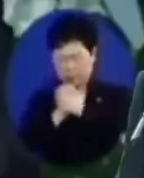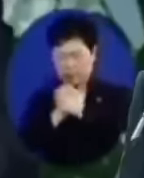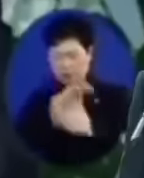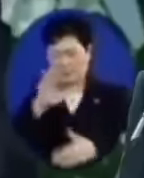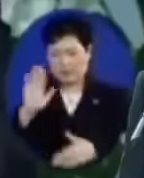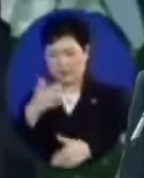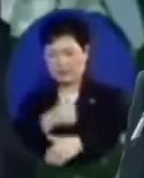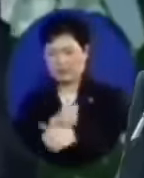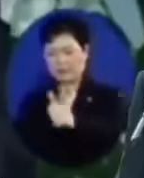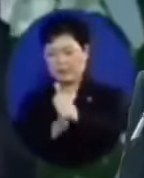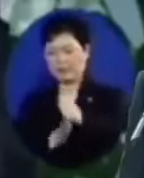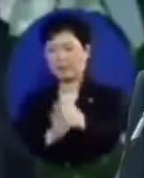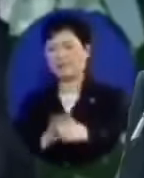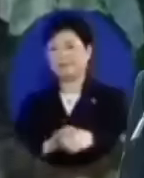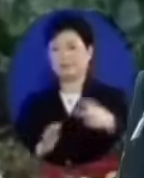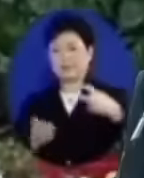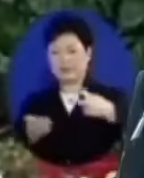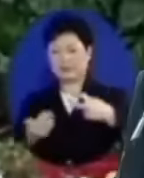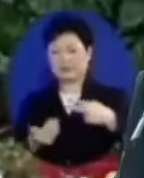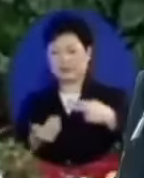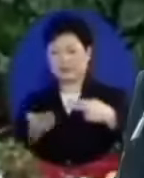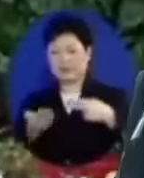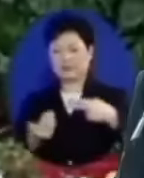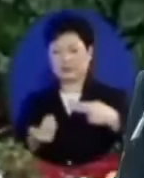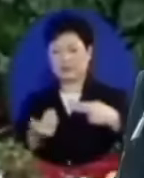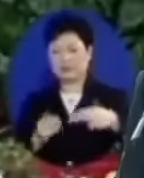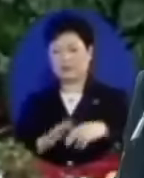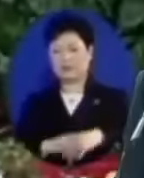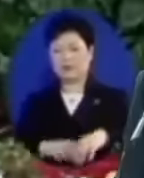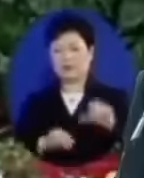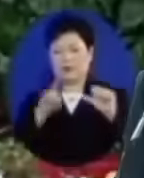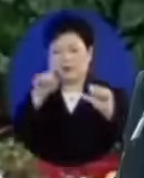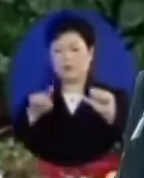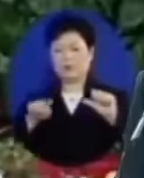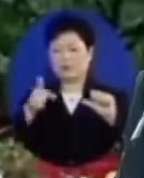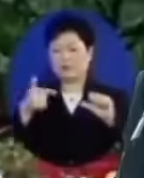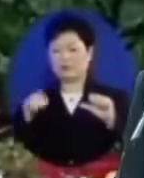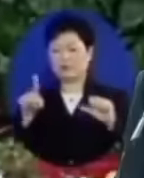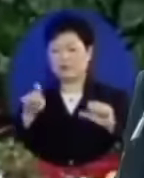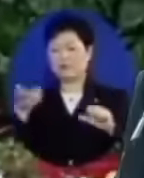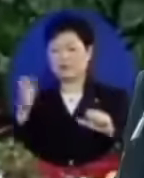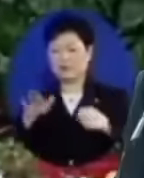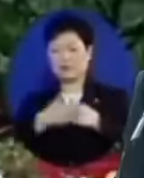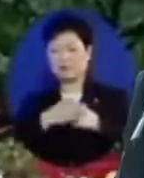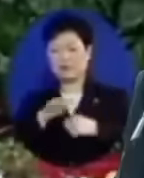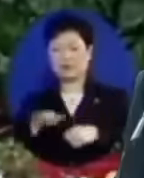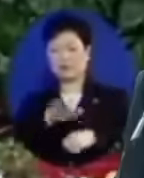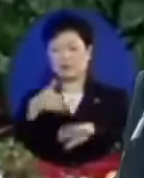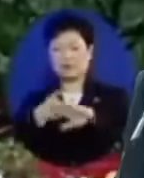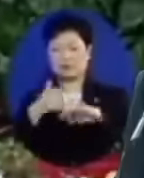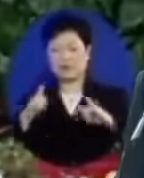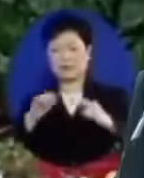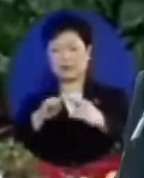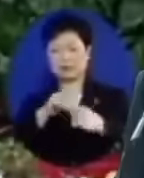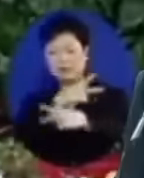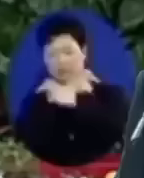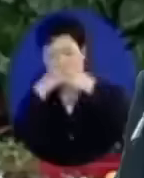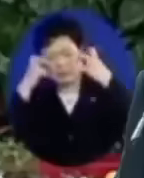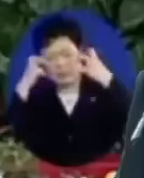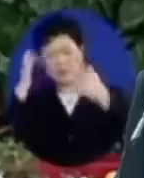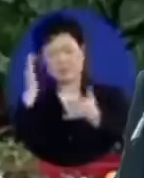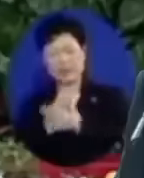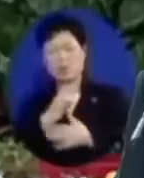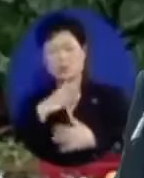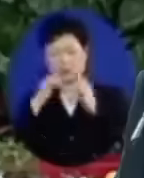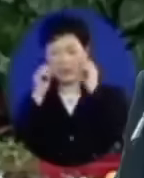되어야 되겠습니다. 데살로니가 전서 5장 6절로 11절 우리 다 같이 읽어보십시다. 그러므로 우리는 다른 이들과 같이 자지 말고